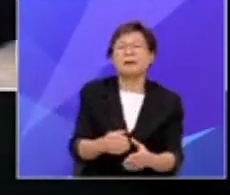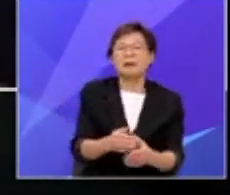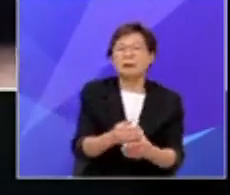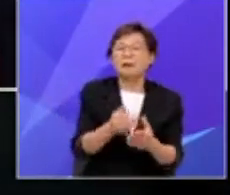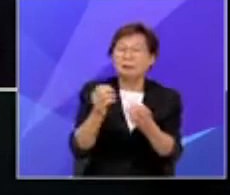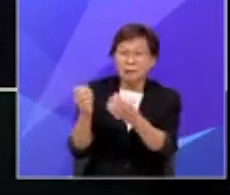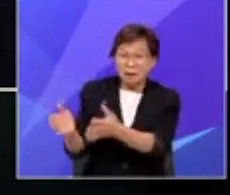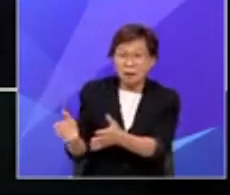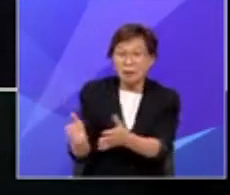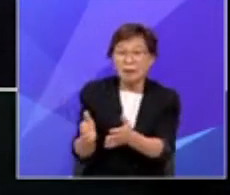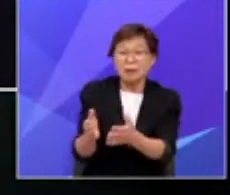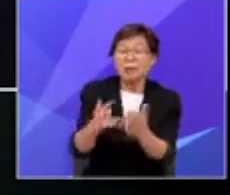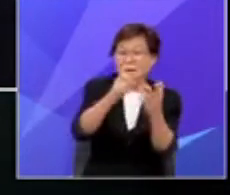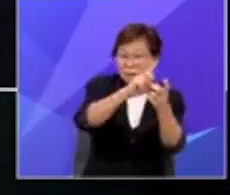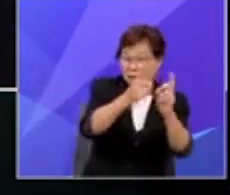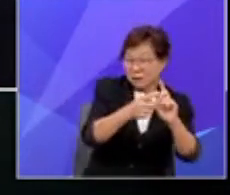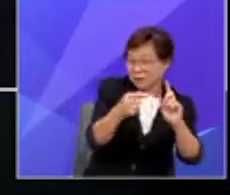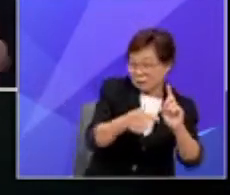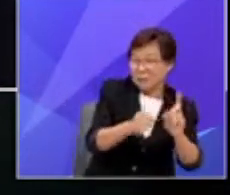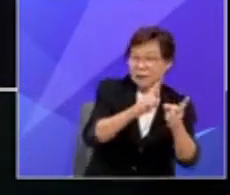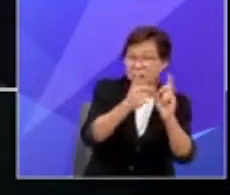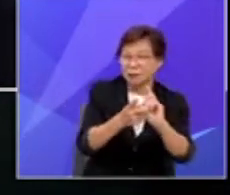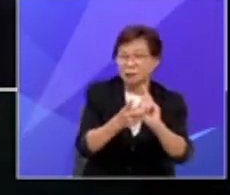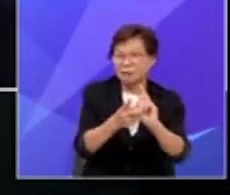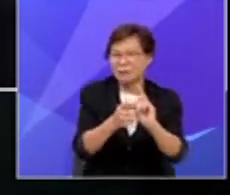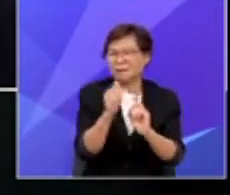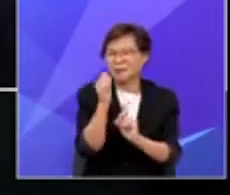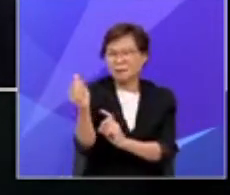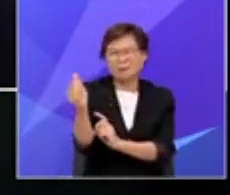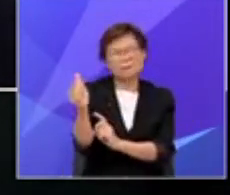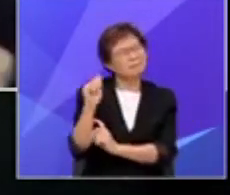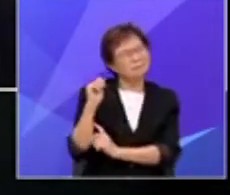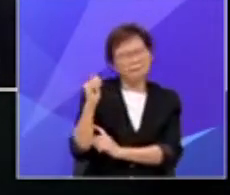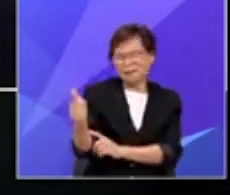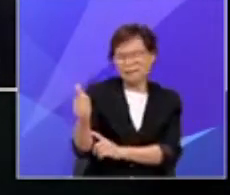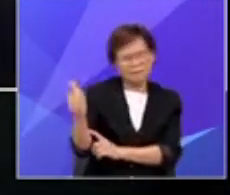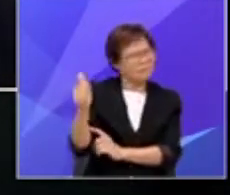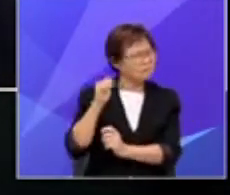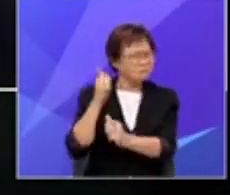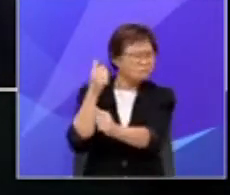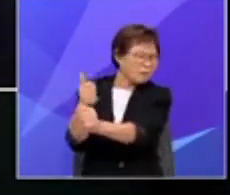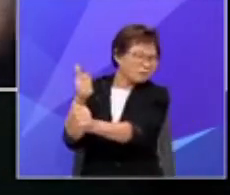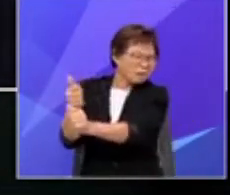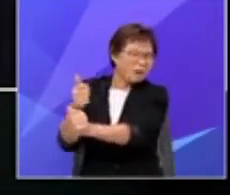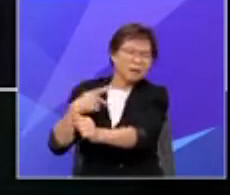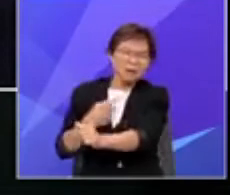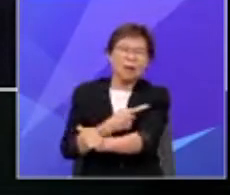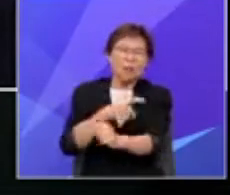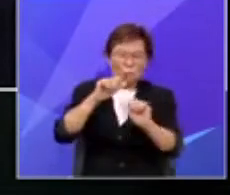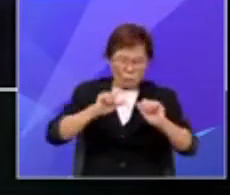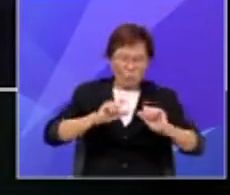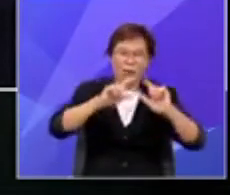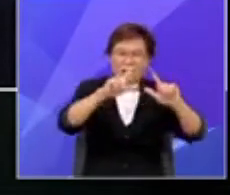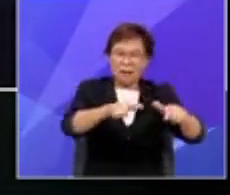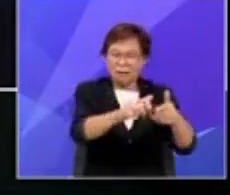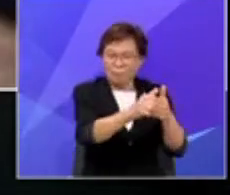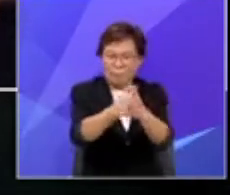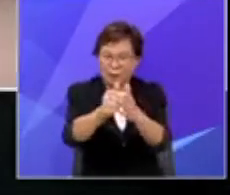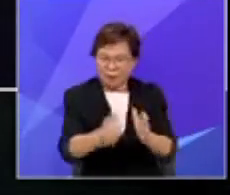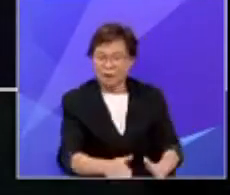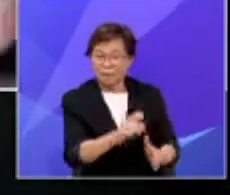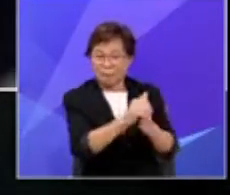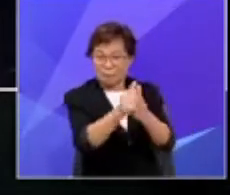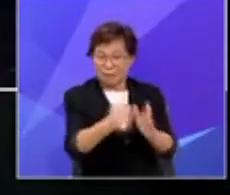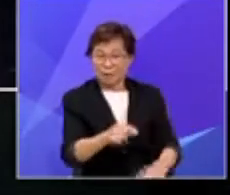ini dan kritik come video ini memasak secara tersendiri dan semula jadi itu beri letak pemangkin tapi mungkin